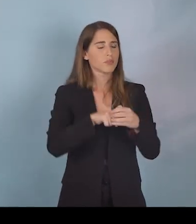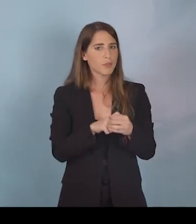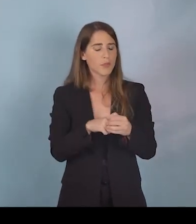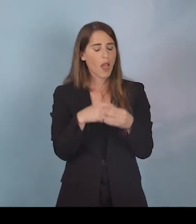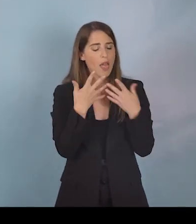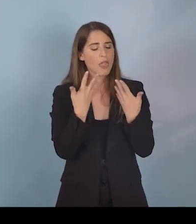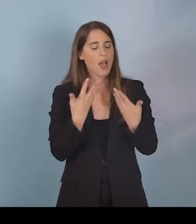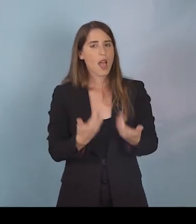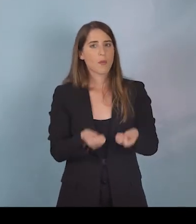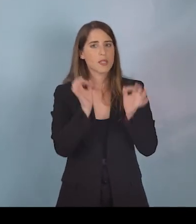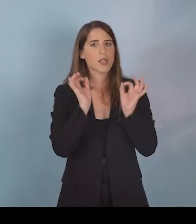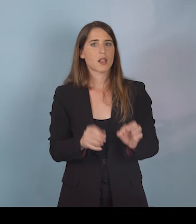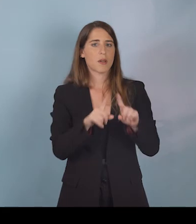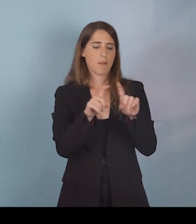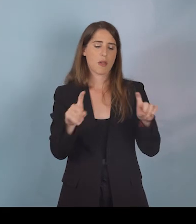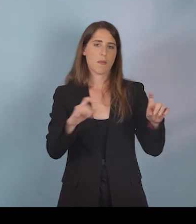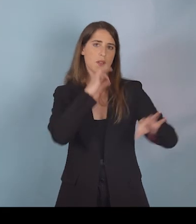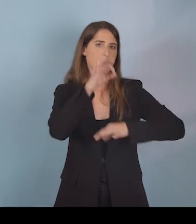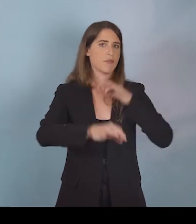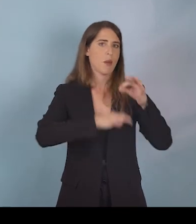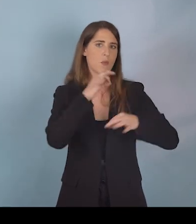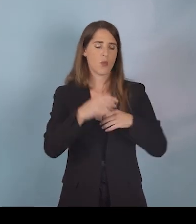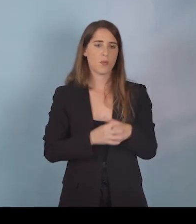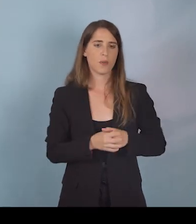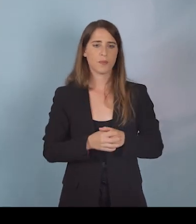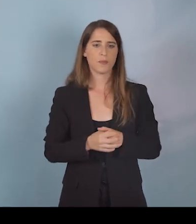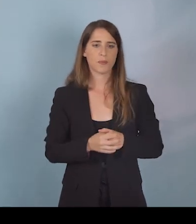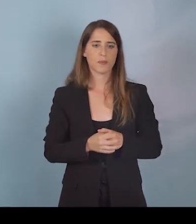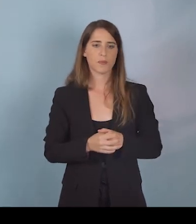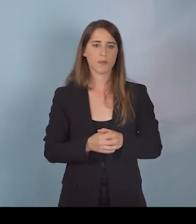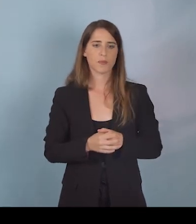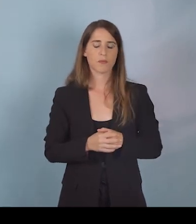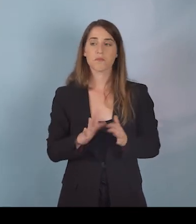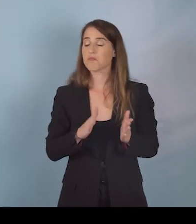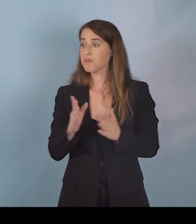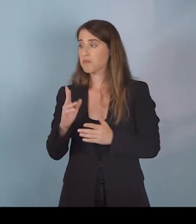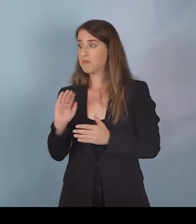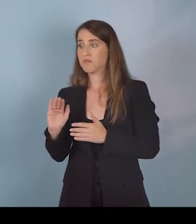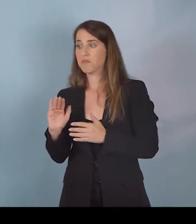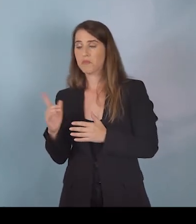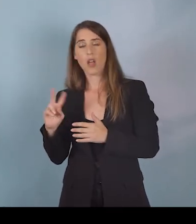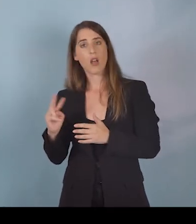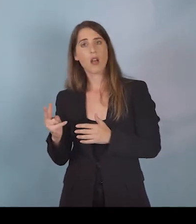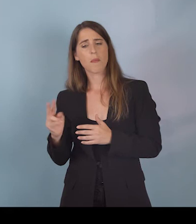χώρες. Συνεπώς, πιστεύουμε ότι θα έχουμε και κάποια πιο συγκεκριμένα πράγματα να μπορούμε να πούμε.